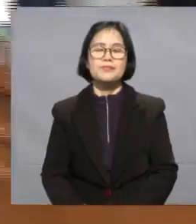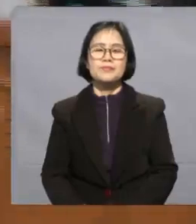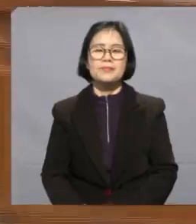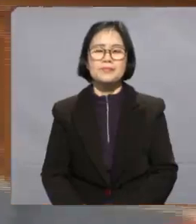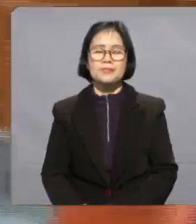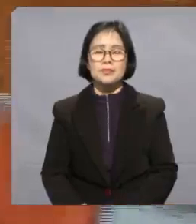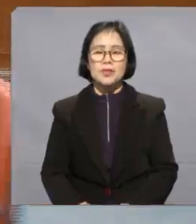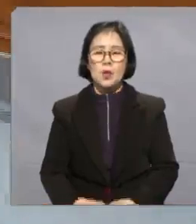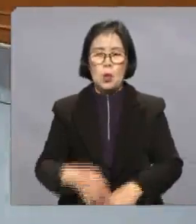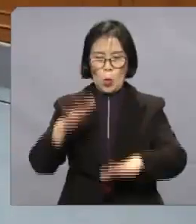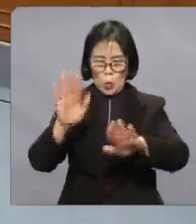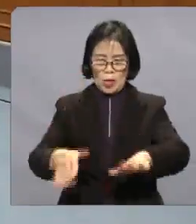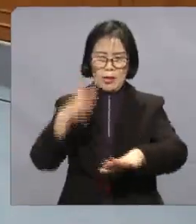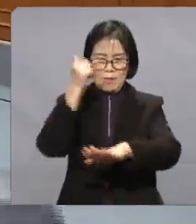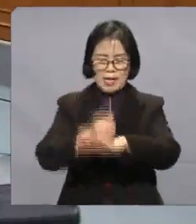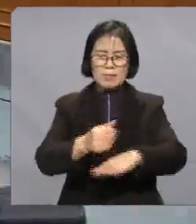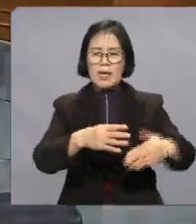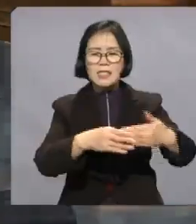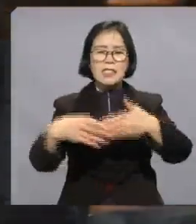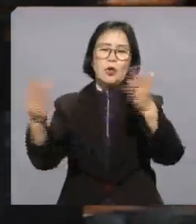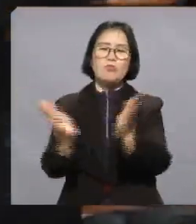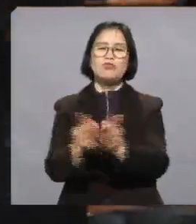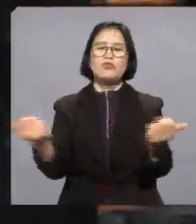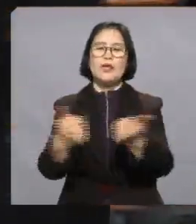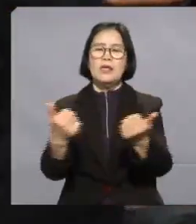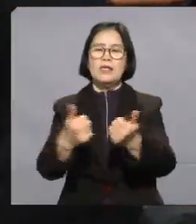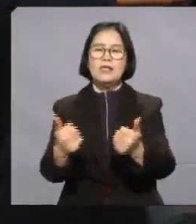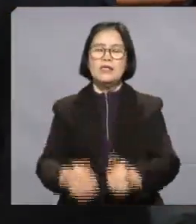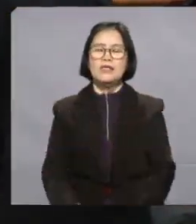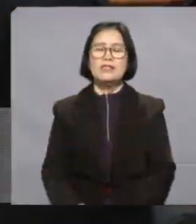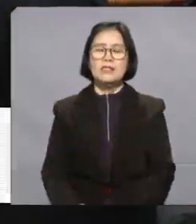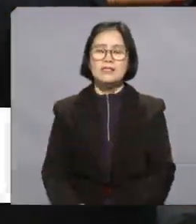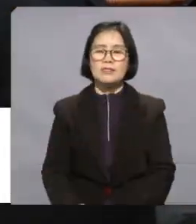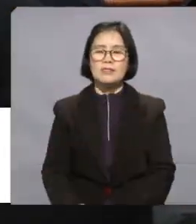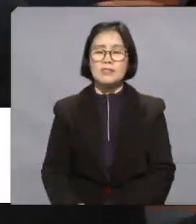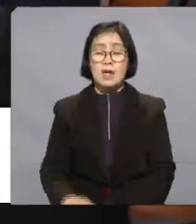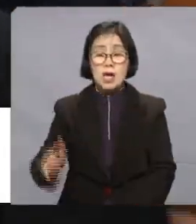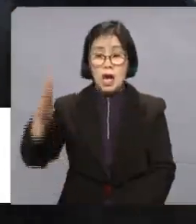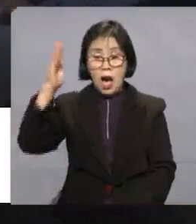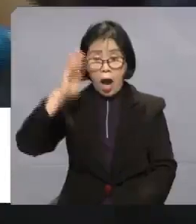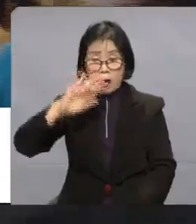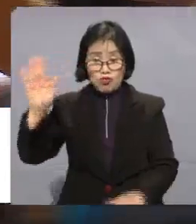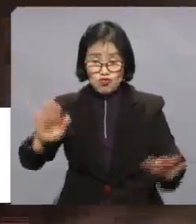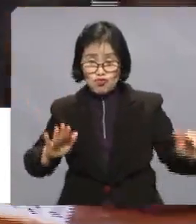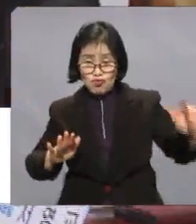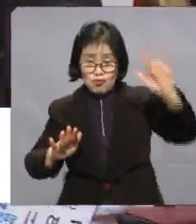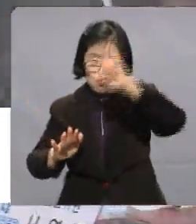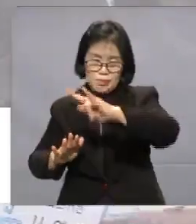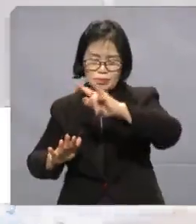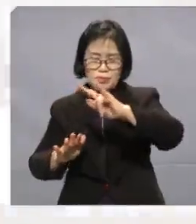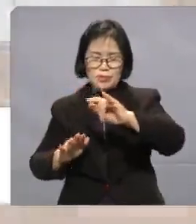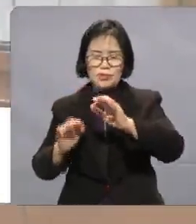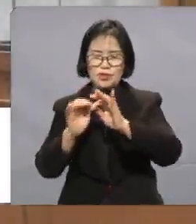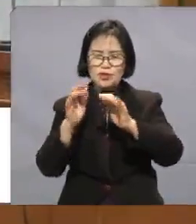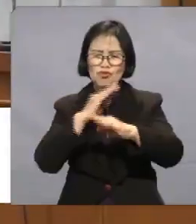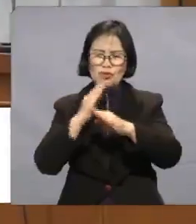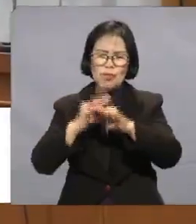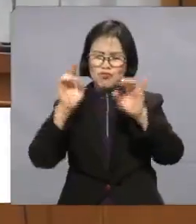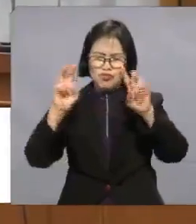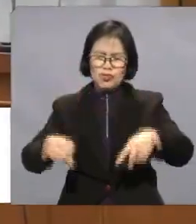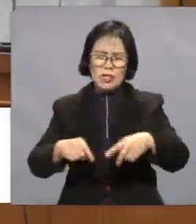나란히 올해 마지막 지도부 회의를 가진 여야. 우리 영공을 침범한 북한 무인기 사태를 일제히